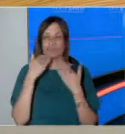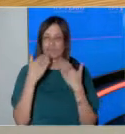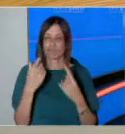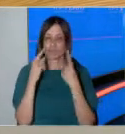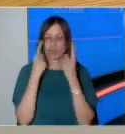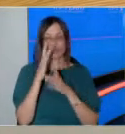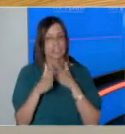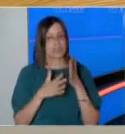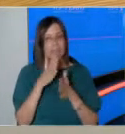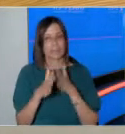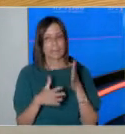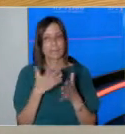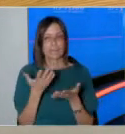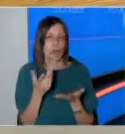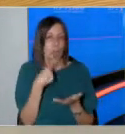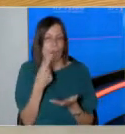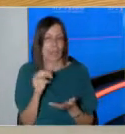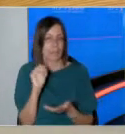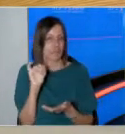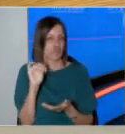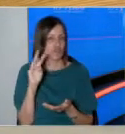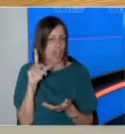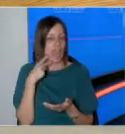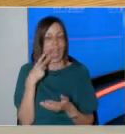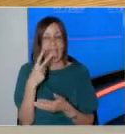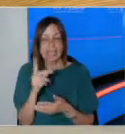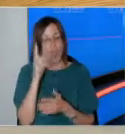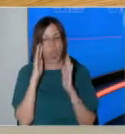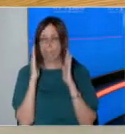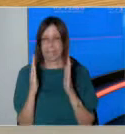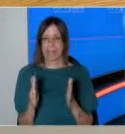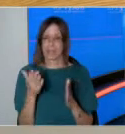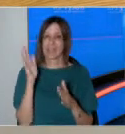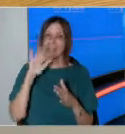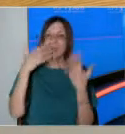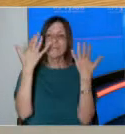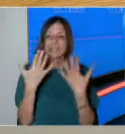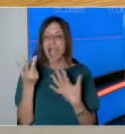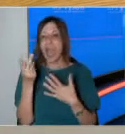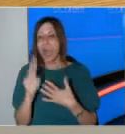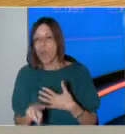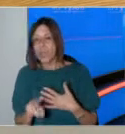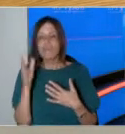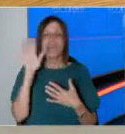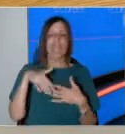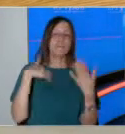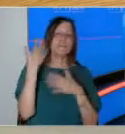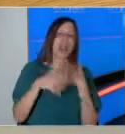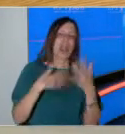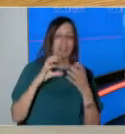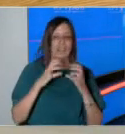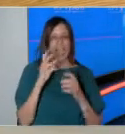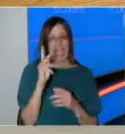ליוסף התנמי על התרגום לשפת הסימנים, ואיך אומר מישל, ראיתי ולא האמנתי. גם מספרי ההרוגים וגם הבלגן בכפר